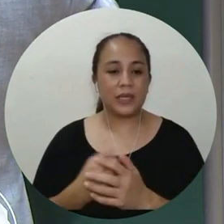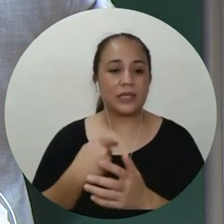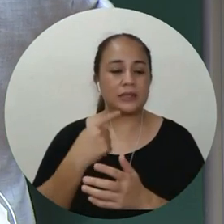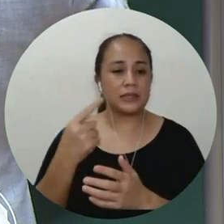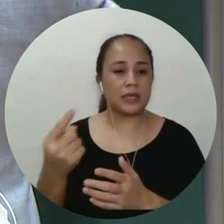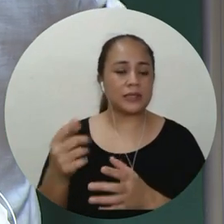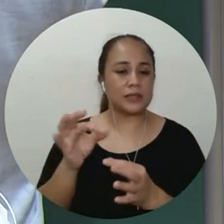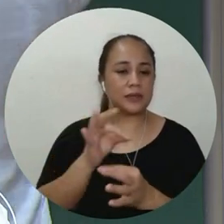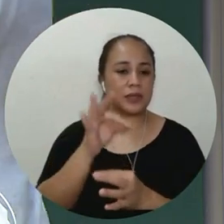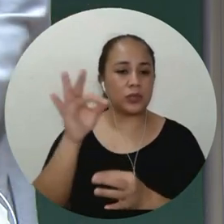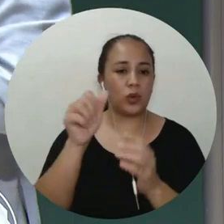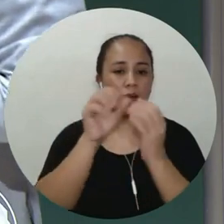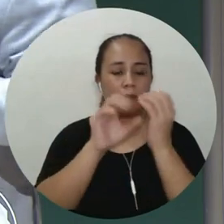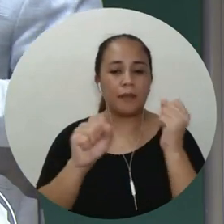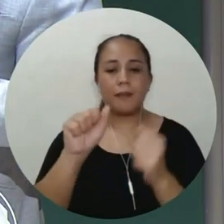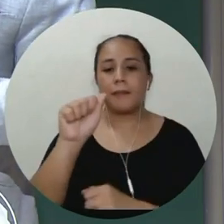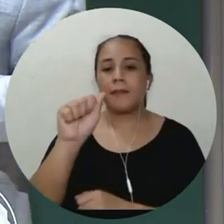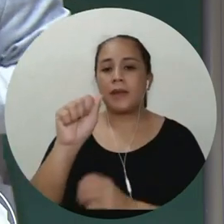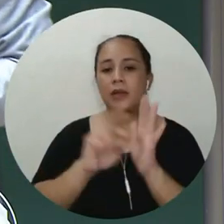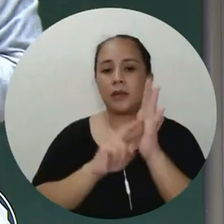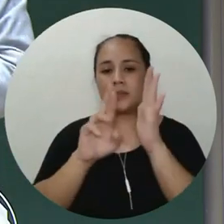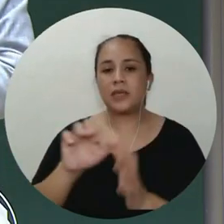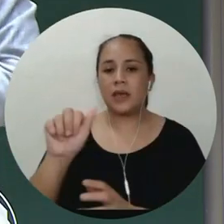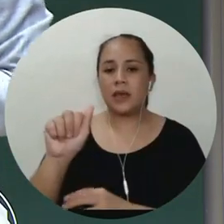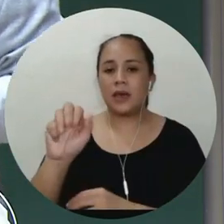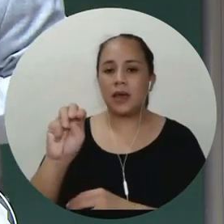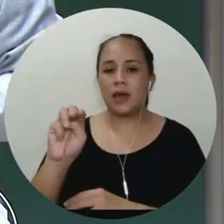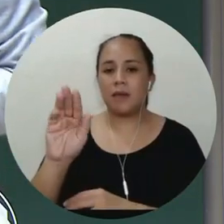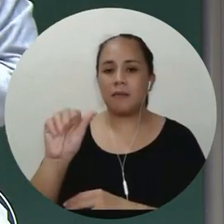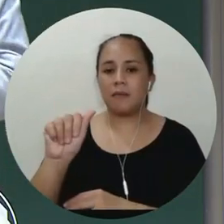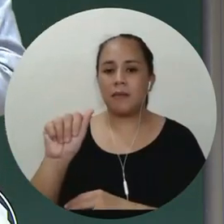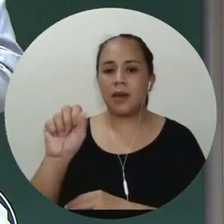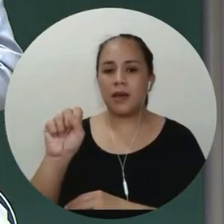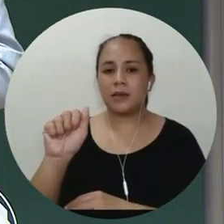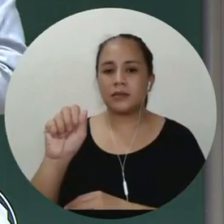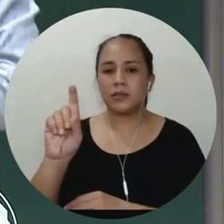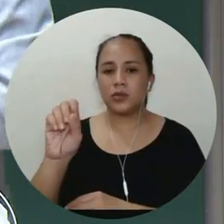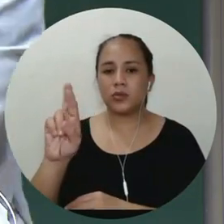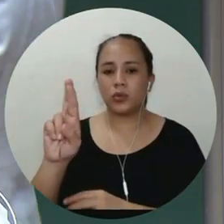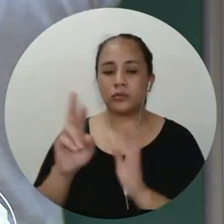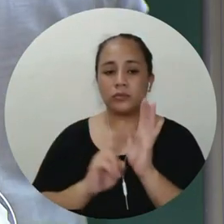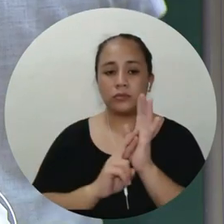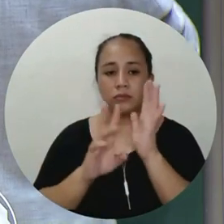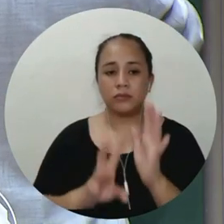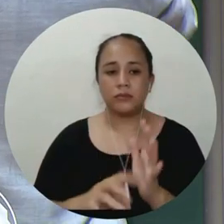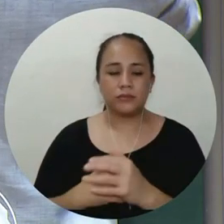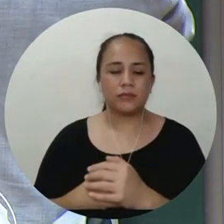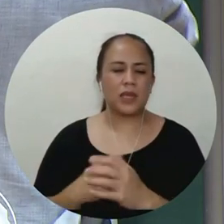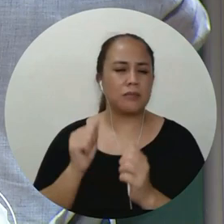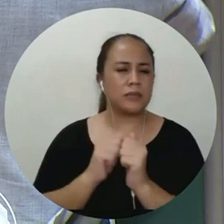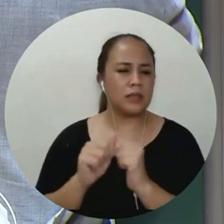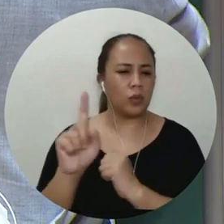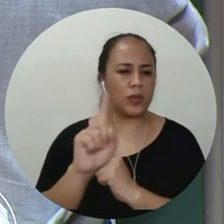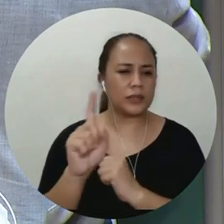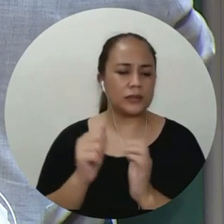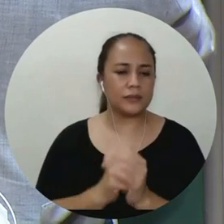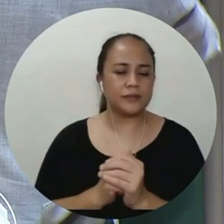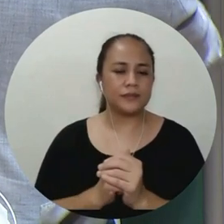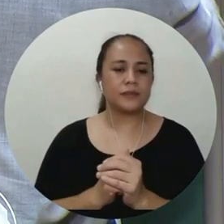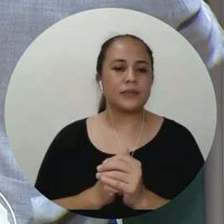spiritual ambassador. 아, 이게 무슨 말이냐? What does this mean? 창세기 39장 1절로 8절입니다. It is